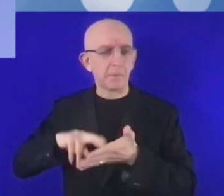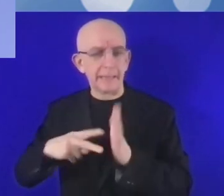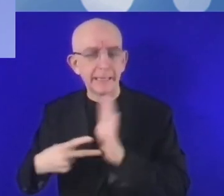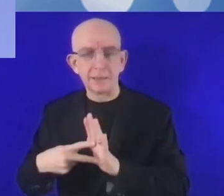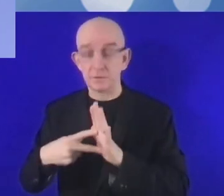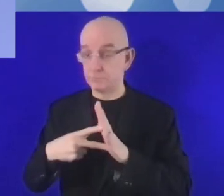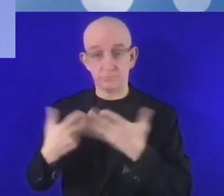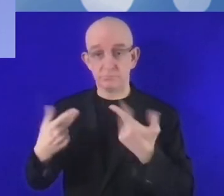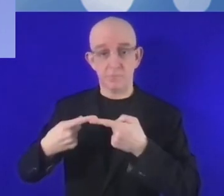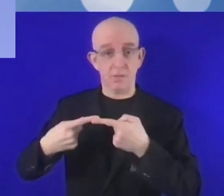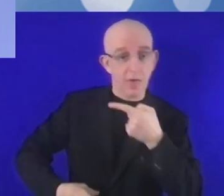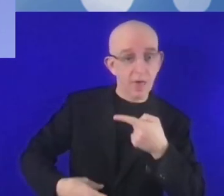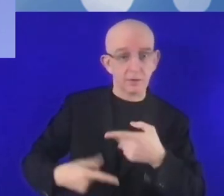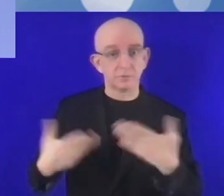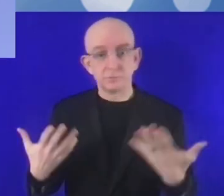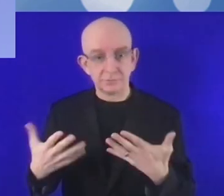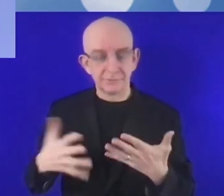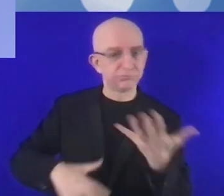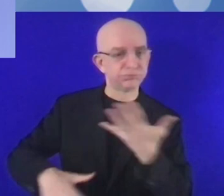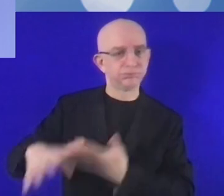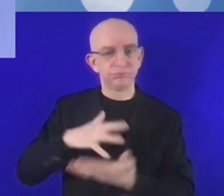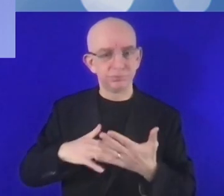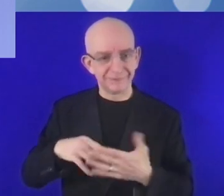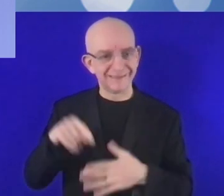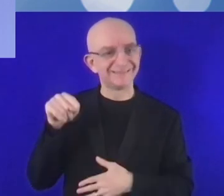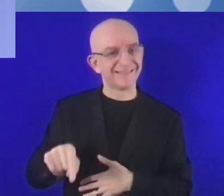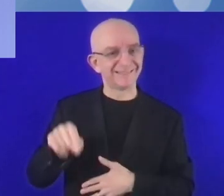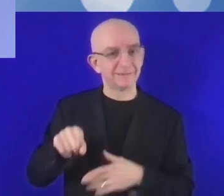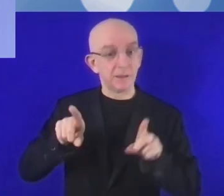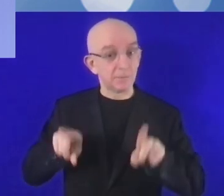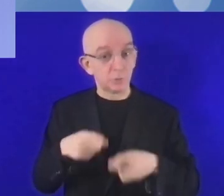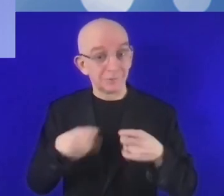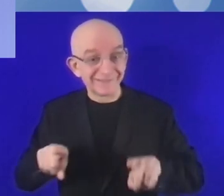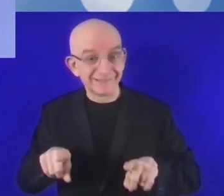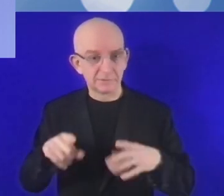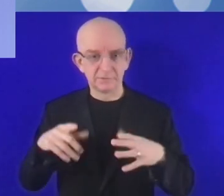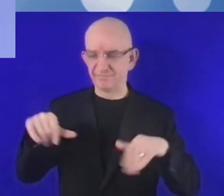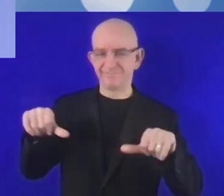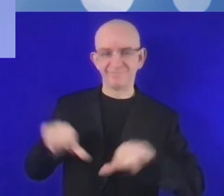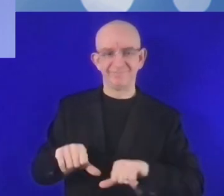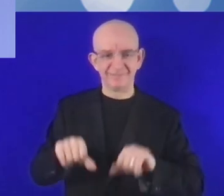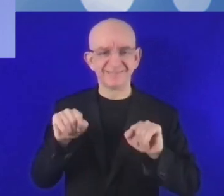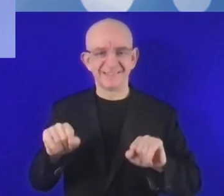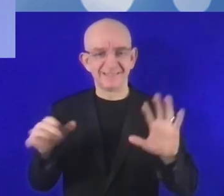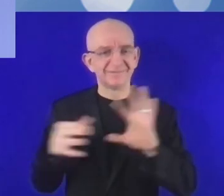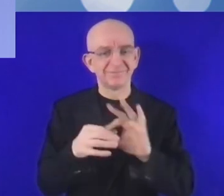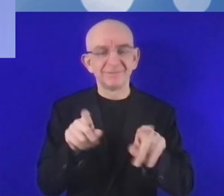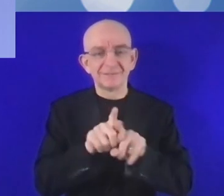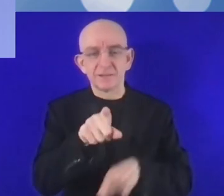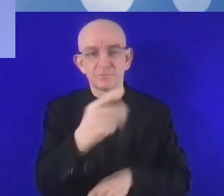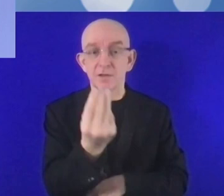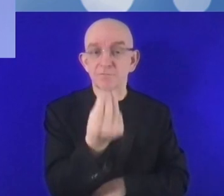у которого меньше оттенков, которая несет меньше информации. Это можно сравнить с